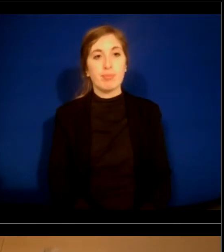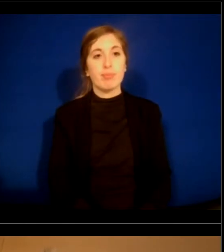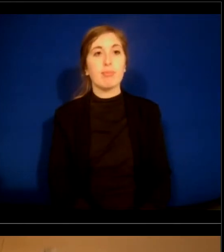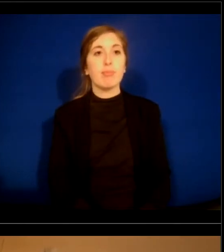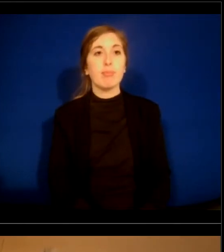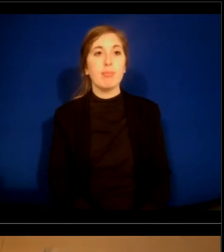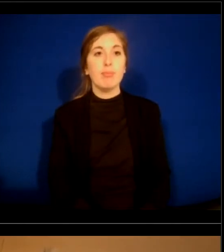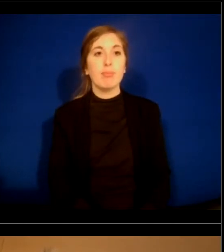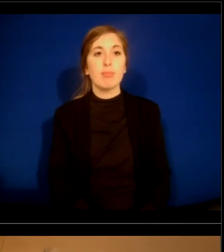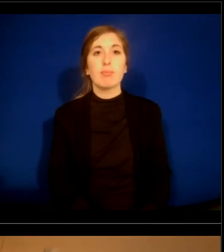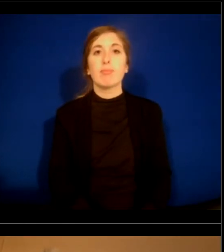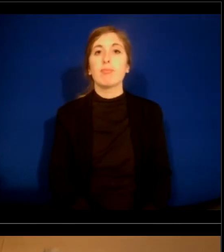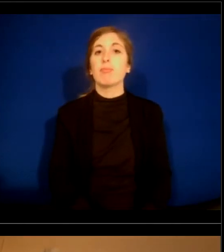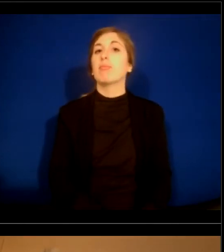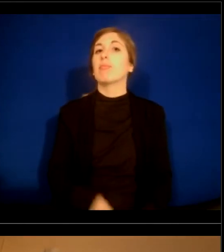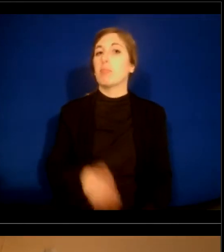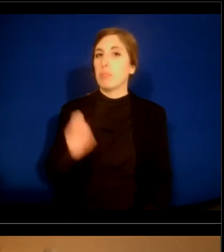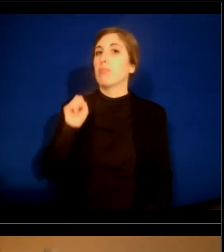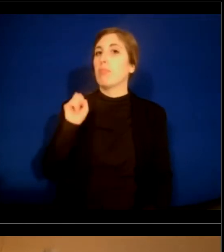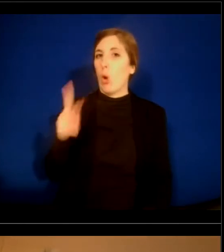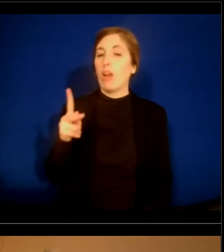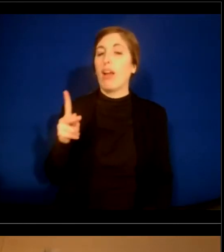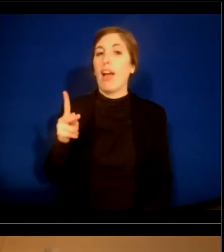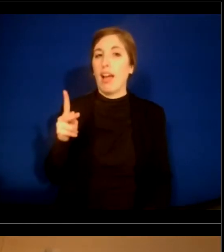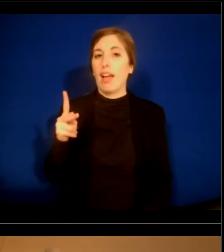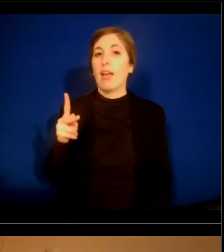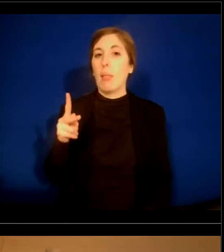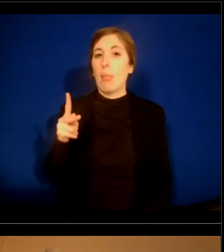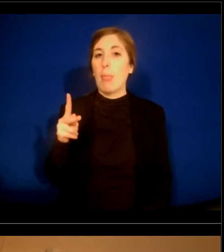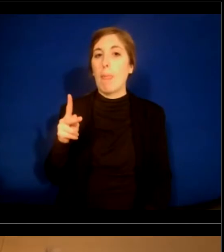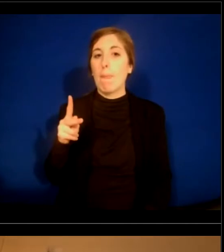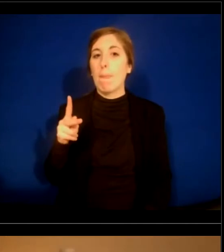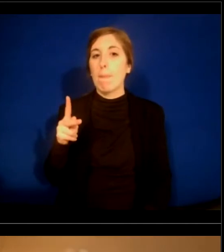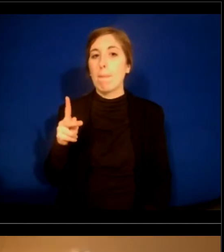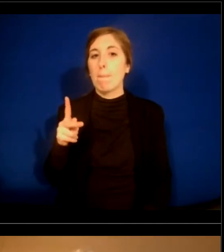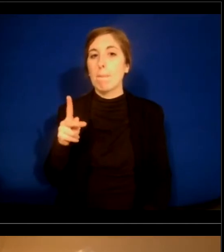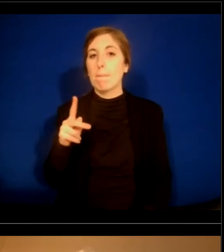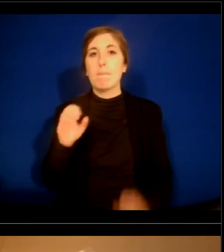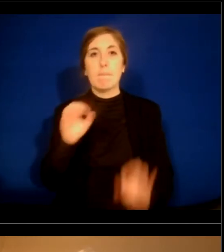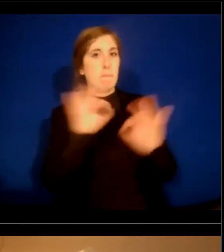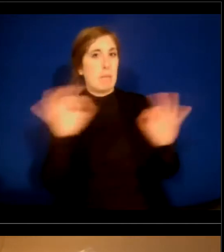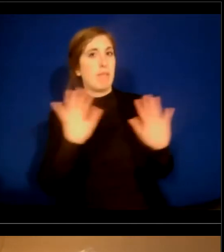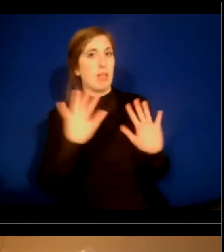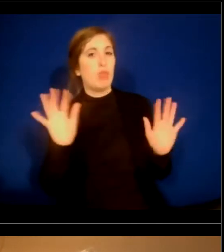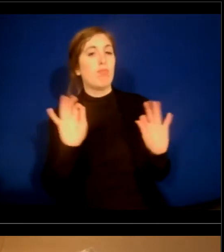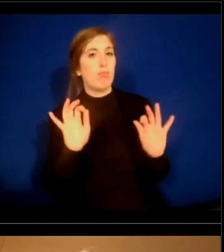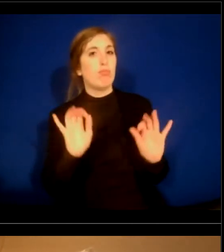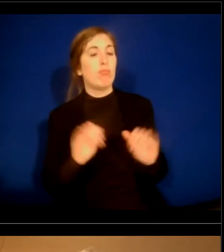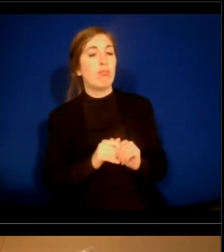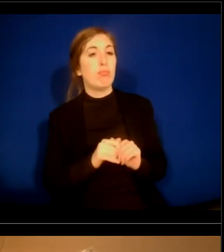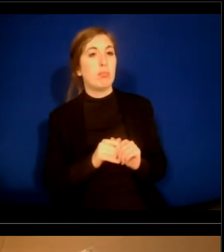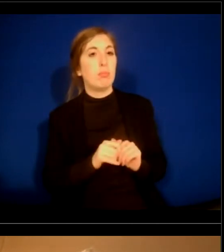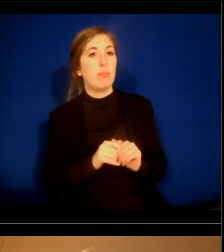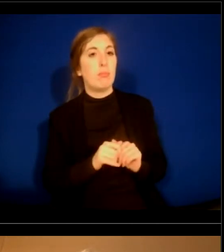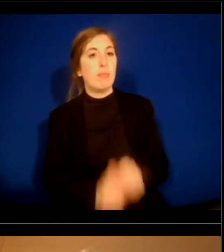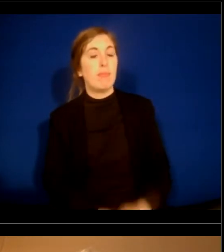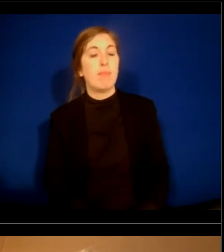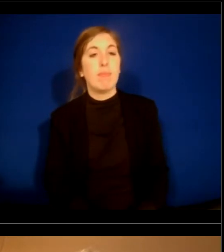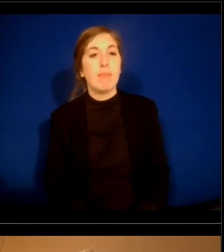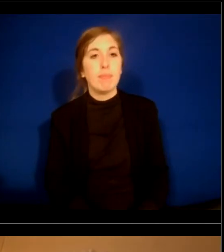Ok, allora Quindi, riprendo lo metto non schermo. ancora. Perfetto. Aspetta.